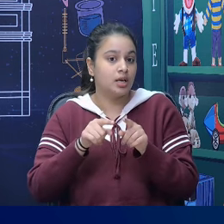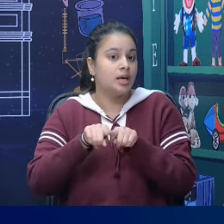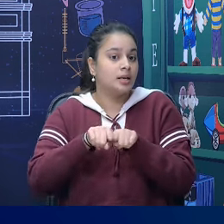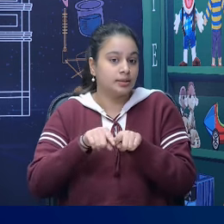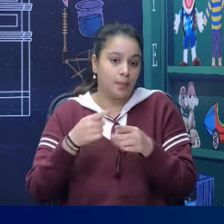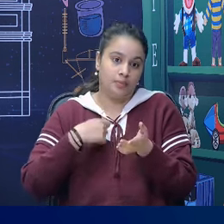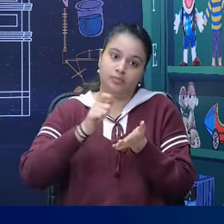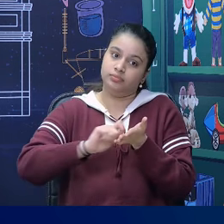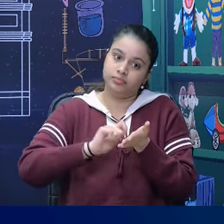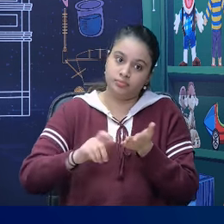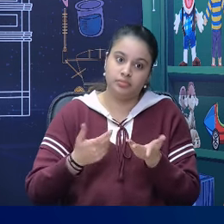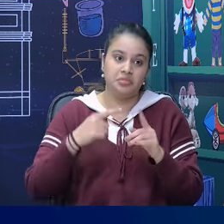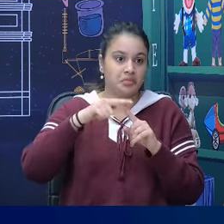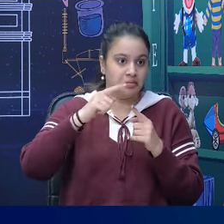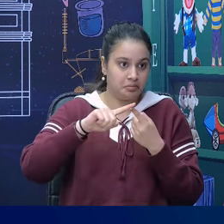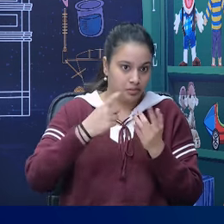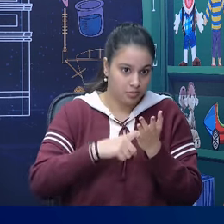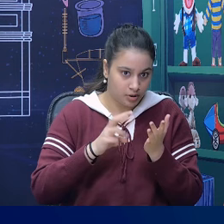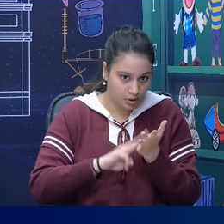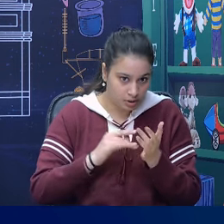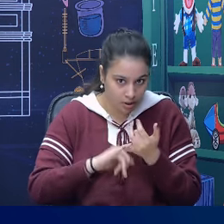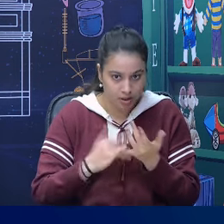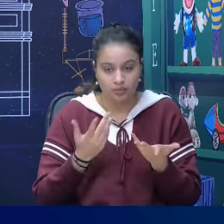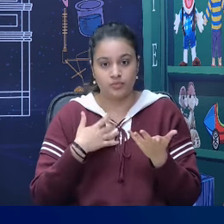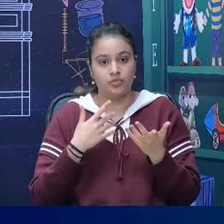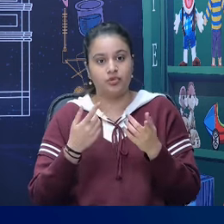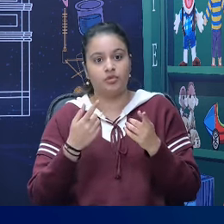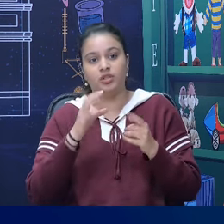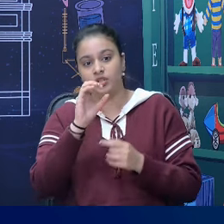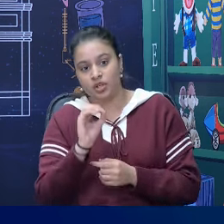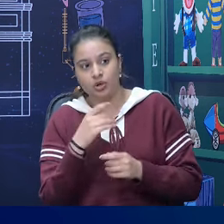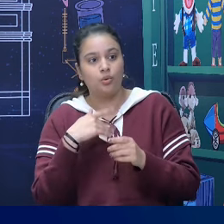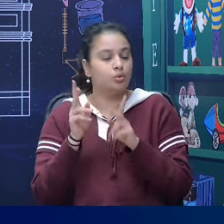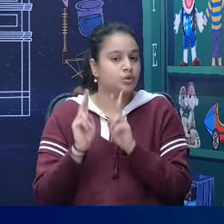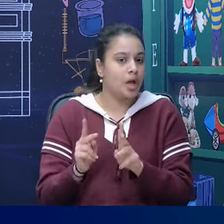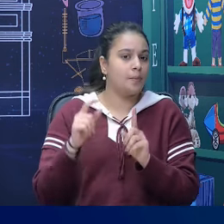की टर्म्स कफिट और कांस्टेंट पॉलिनो जीरो